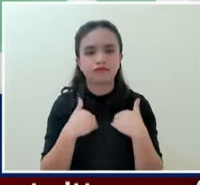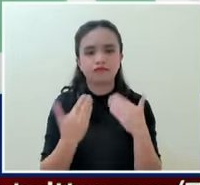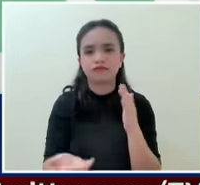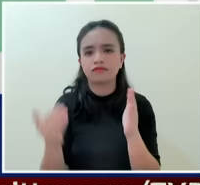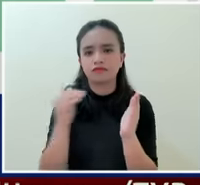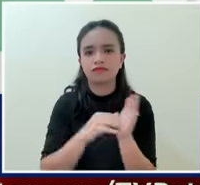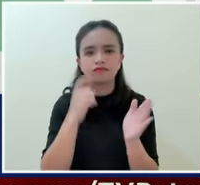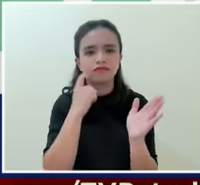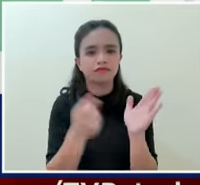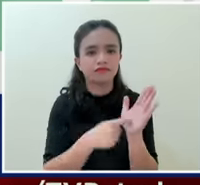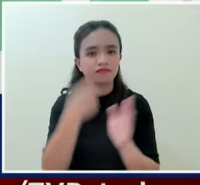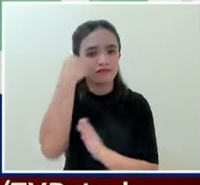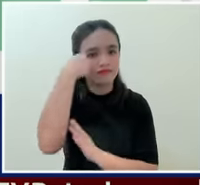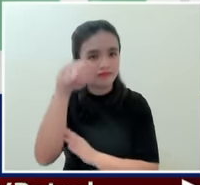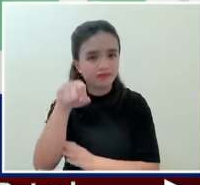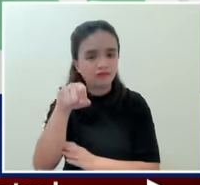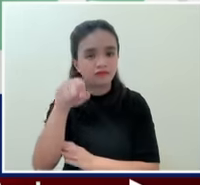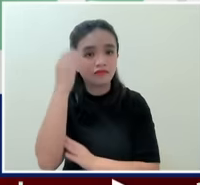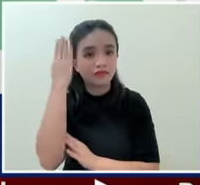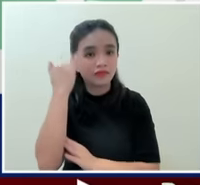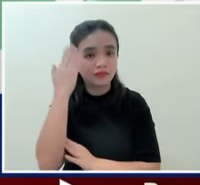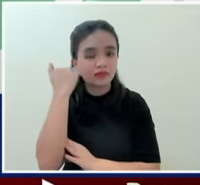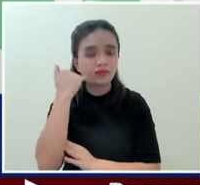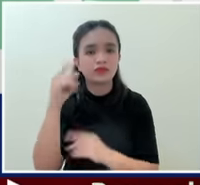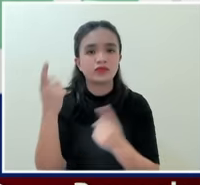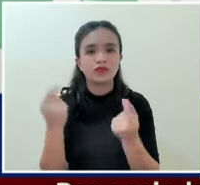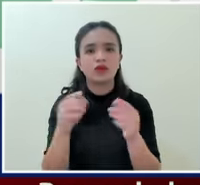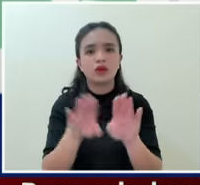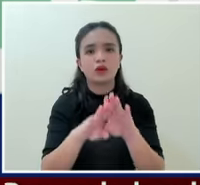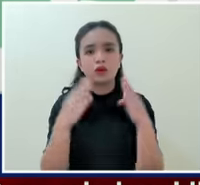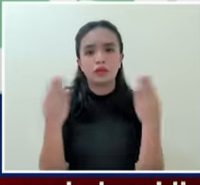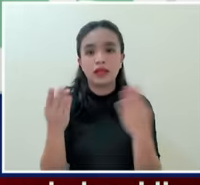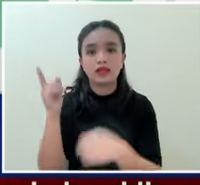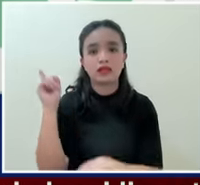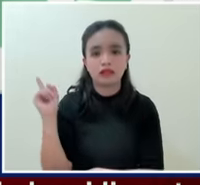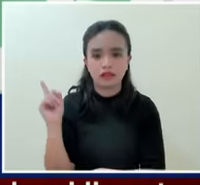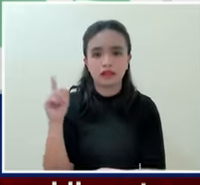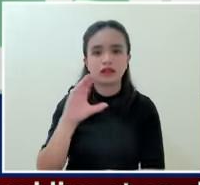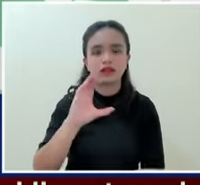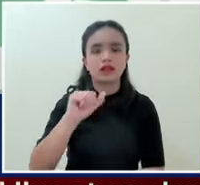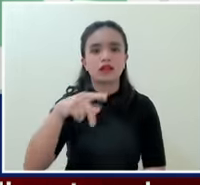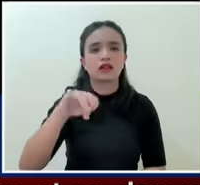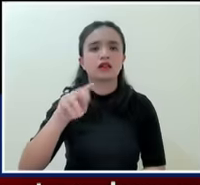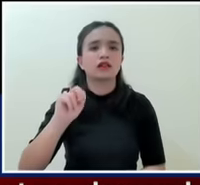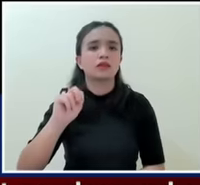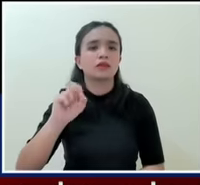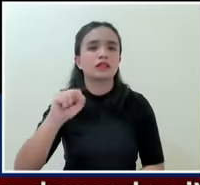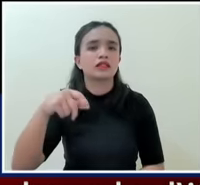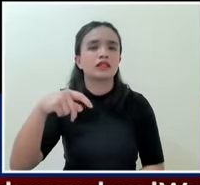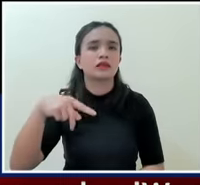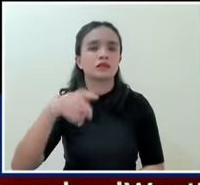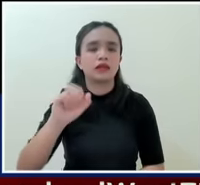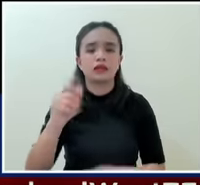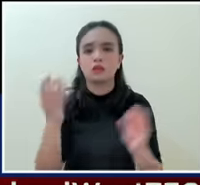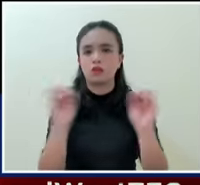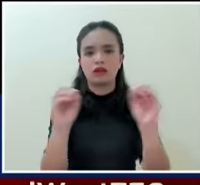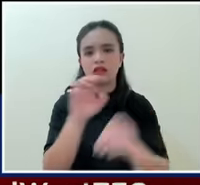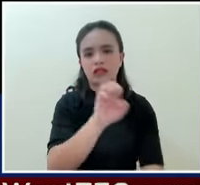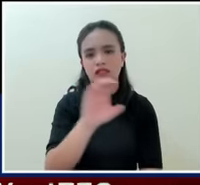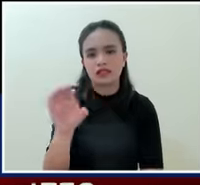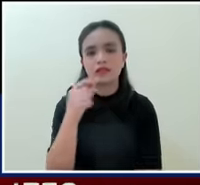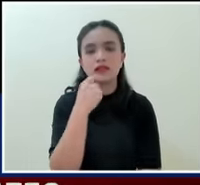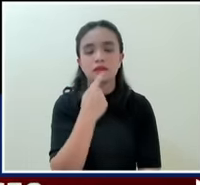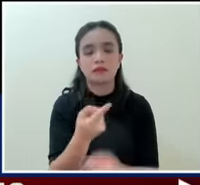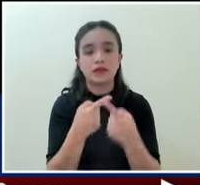of violation ng kagawaran dahil sa pag-ooperate ng Captain Speak nang walang ECC. Pero ayon sa